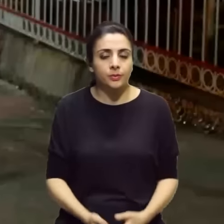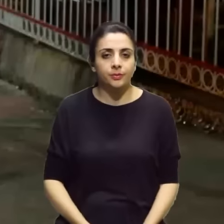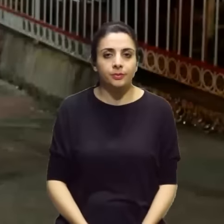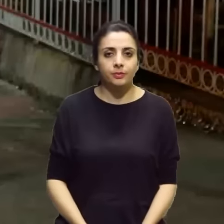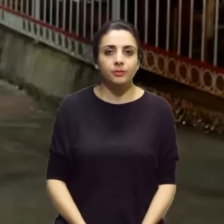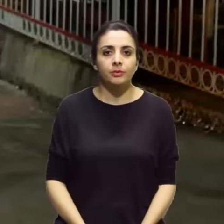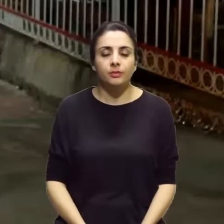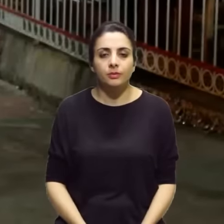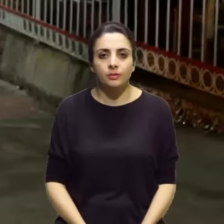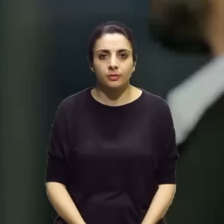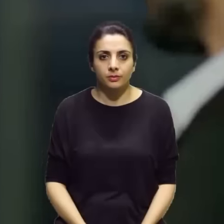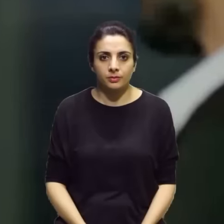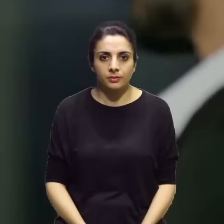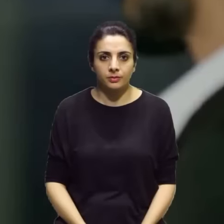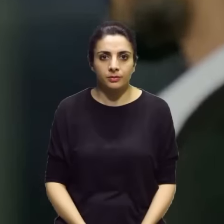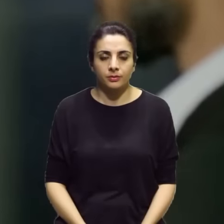başında durdu.